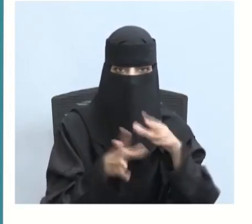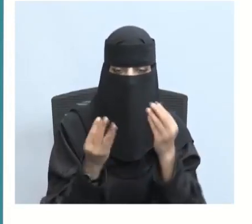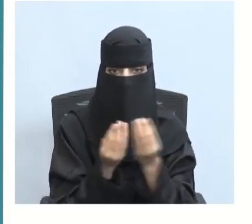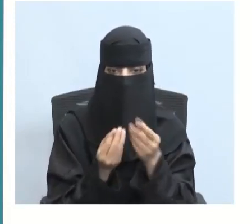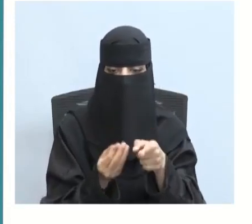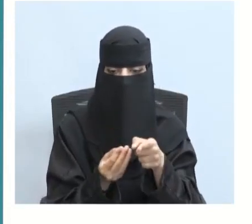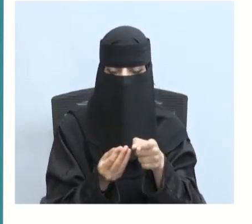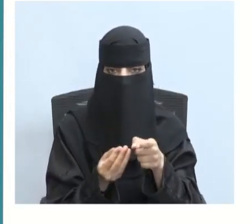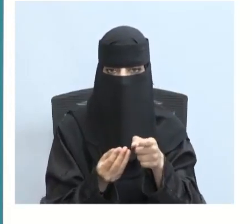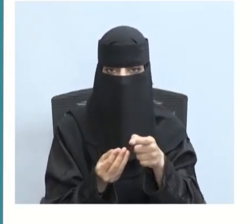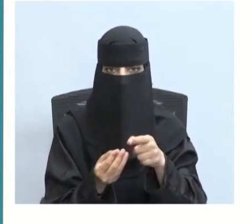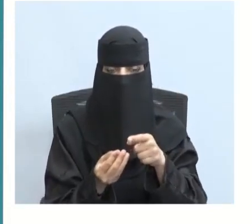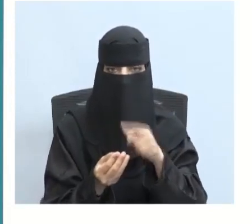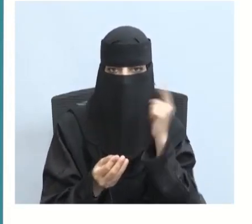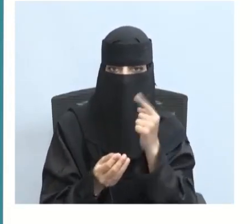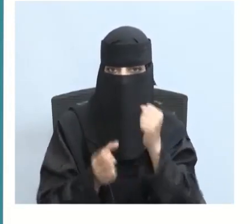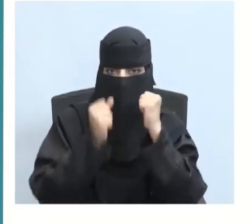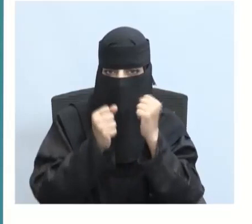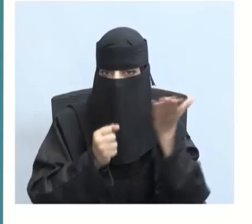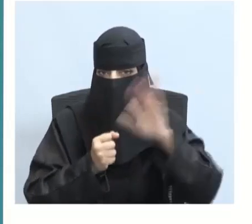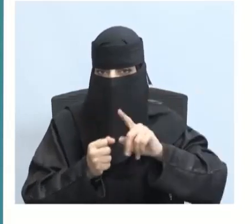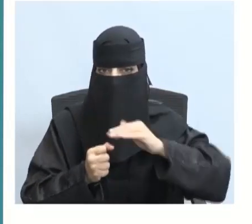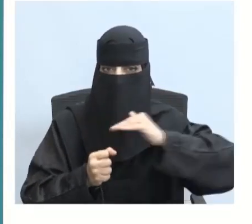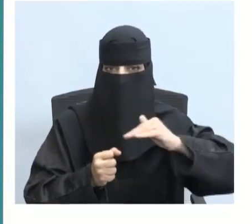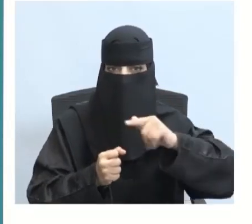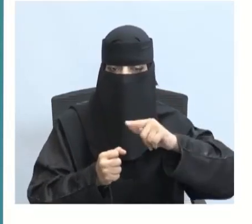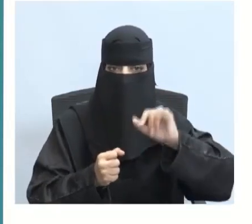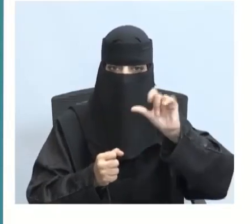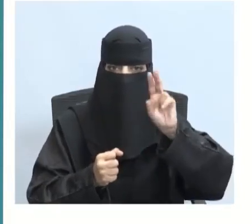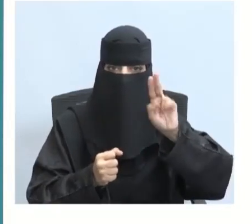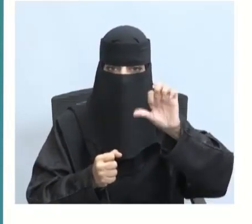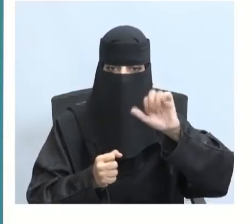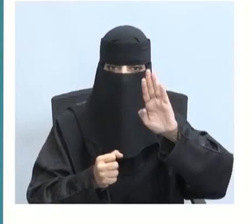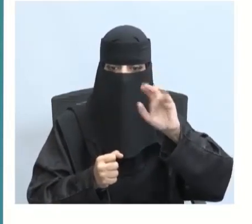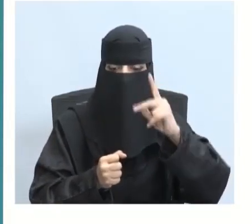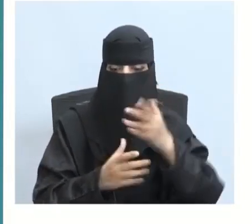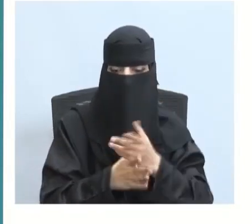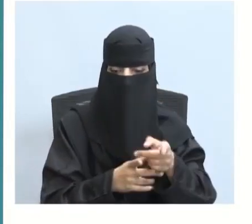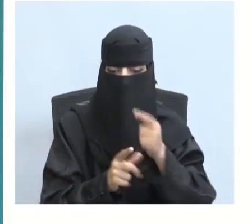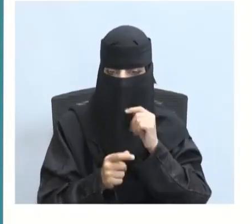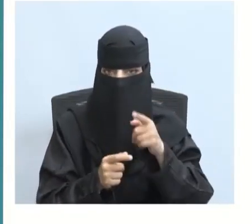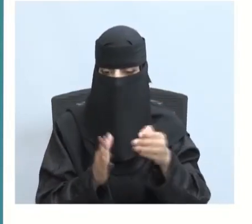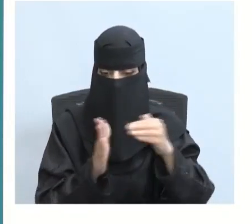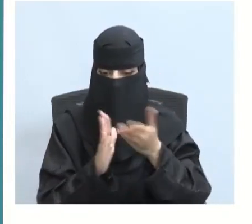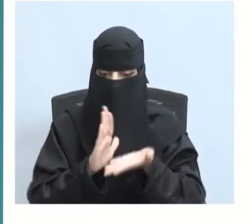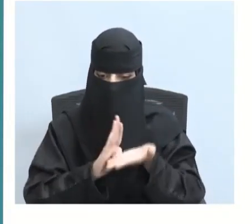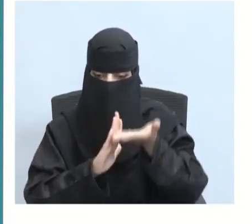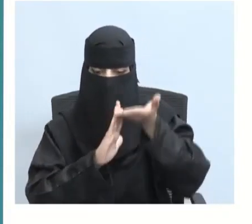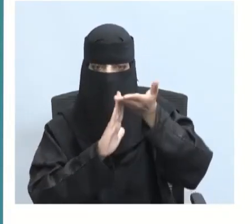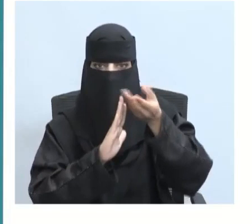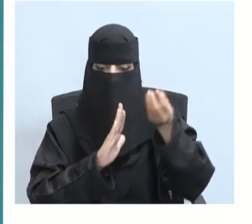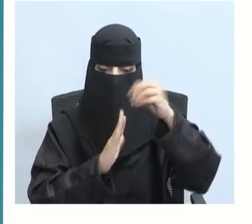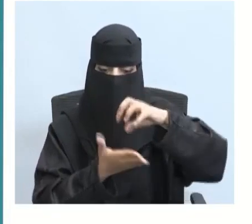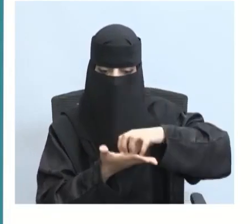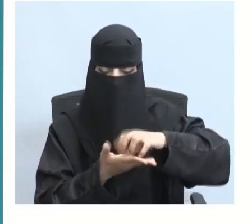متوسط اعصار متوسط يزيد عن مجموع الطاقه الناتجه عن محطات الوقود بمقدار